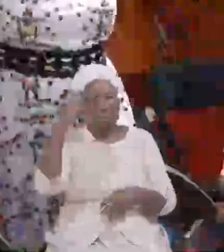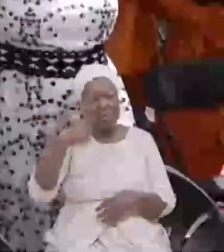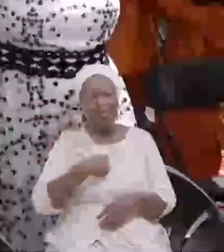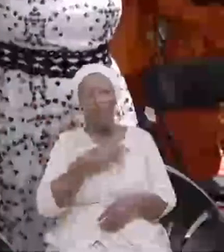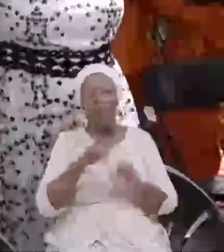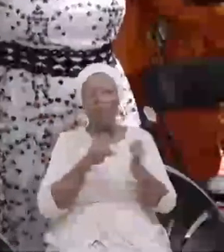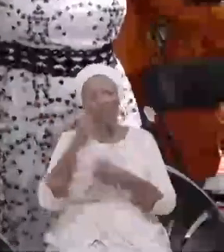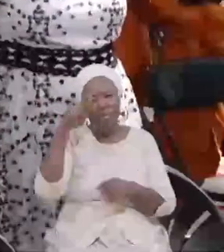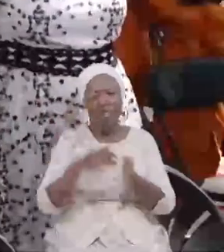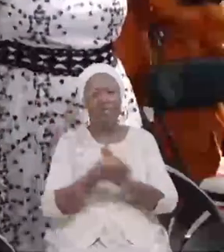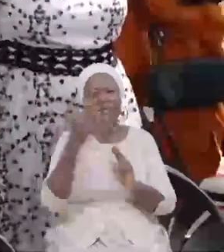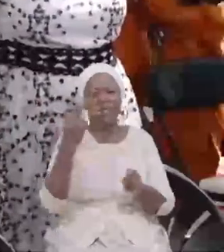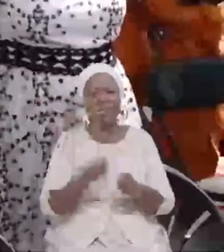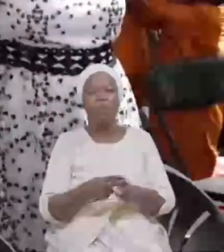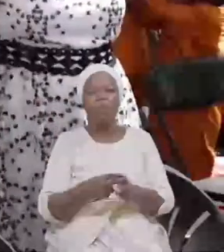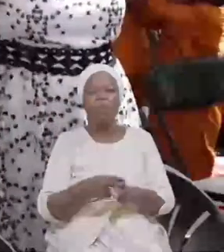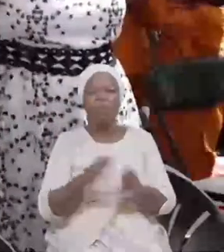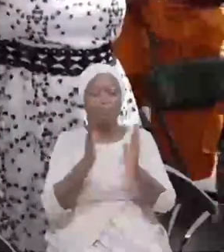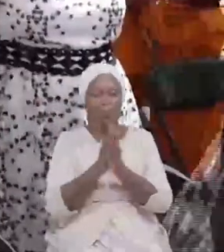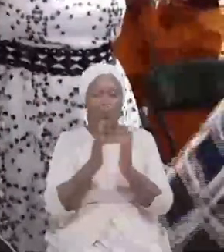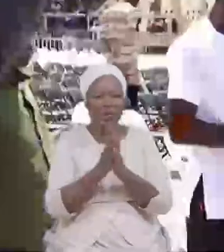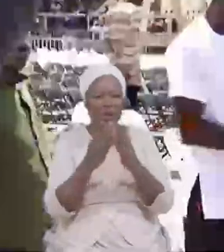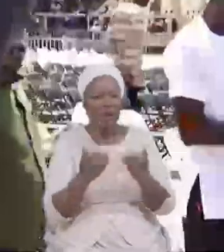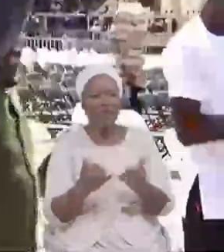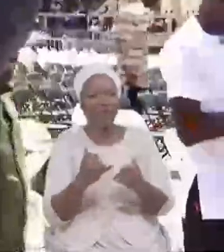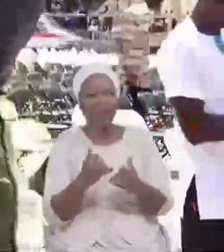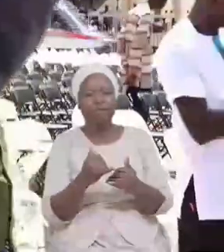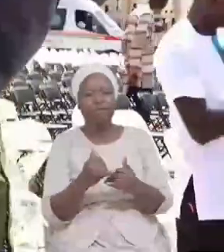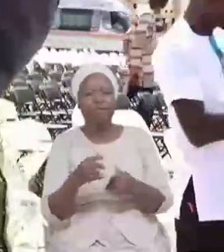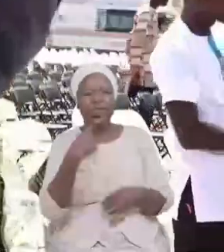de Jésus. Ouvre ta bouche et parle à Dieu dans la prière.